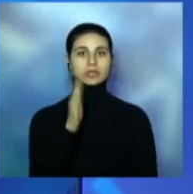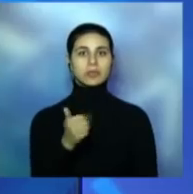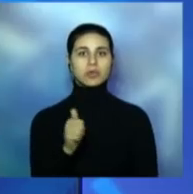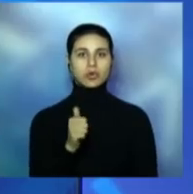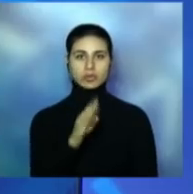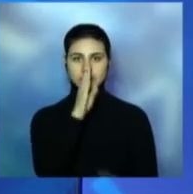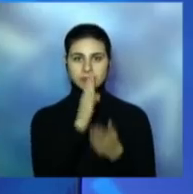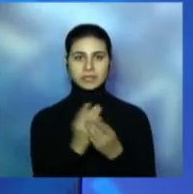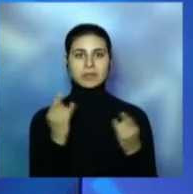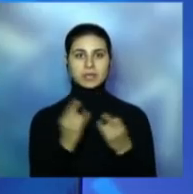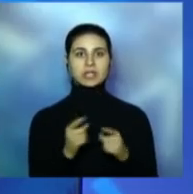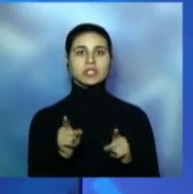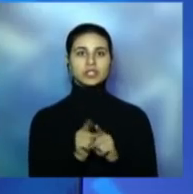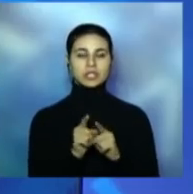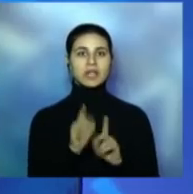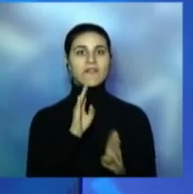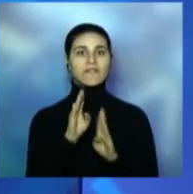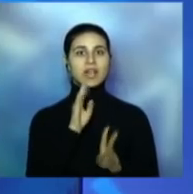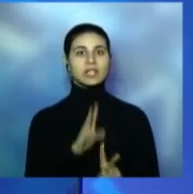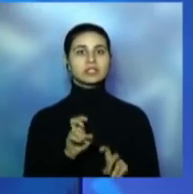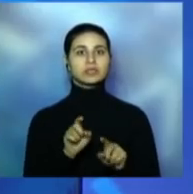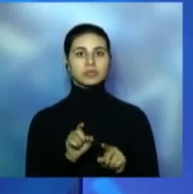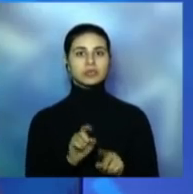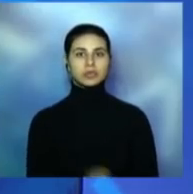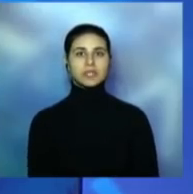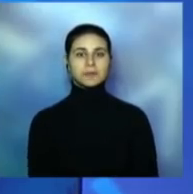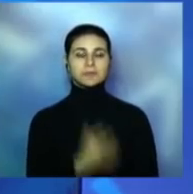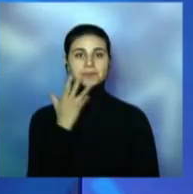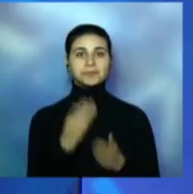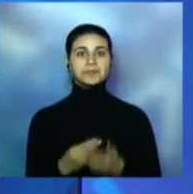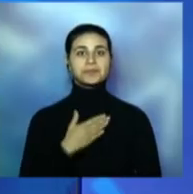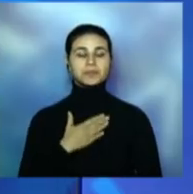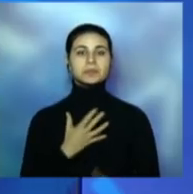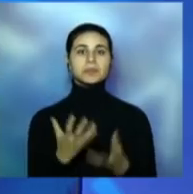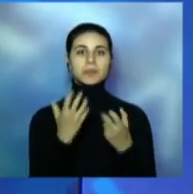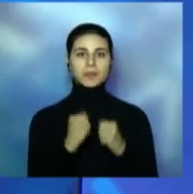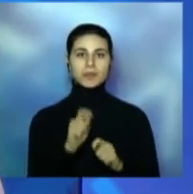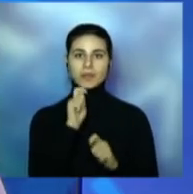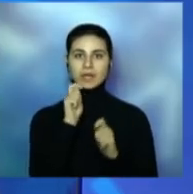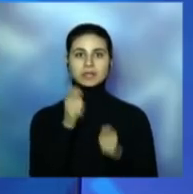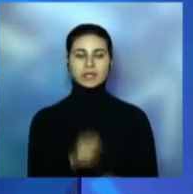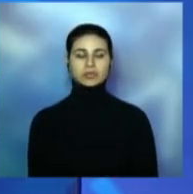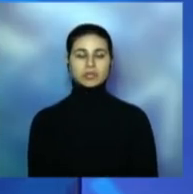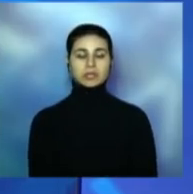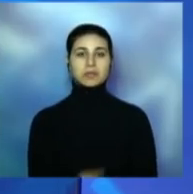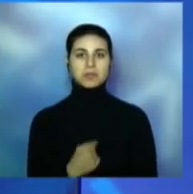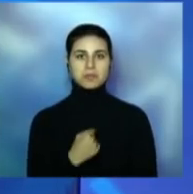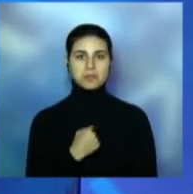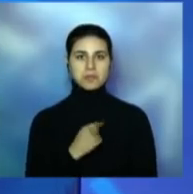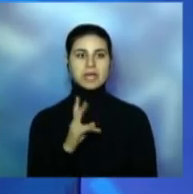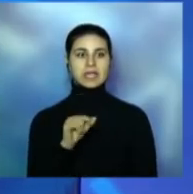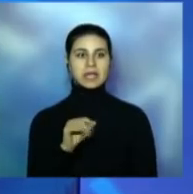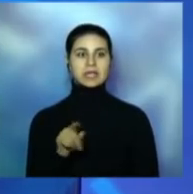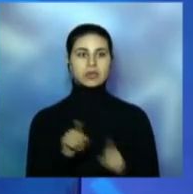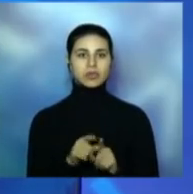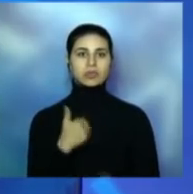როგორც პირდაპირ ეთერში, ასევე Facebook მომხმარებლები ჩვენგან მიიღებთ კონცეპტუალურ საჩუქრებს. მე ნათიასაც